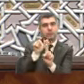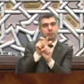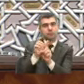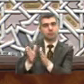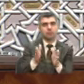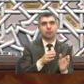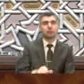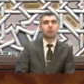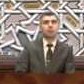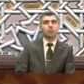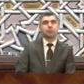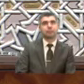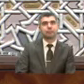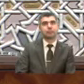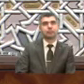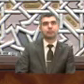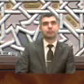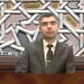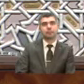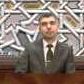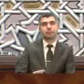من تعقيب إضافي؟